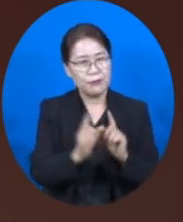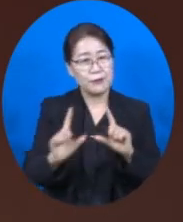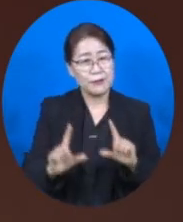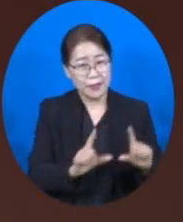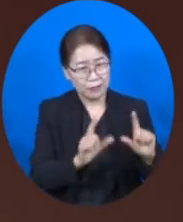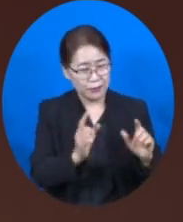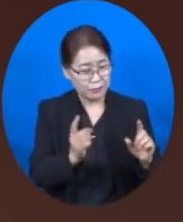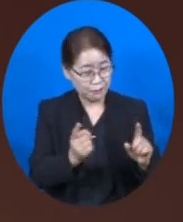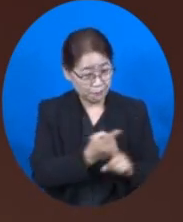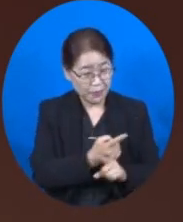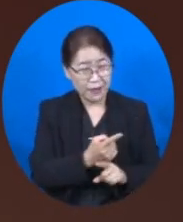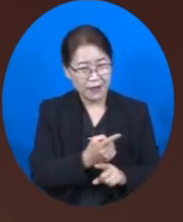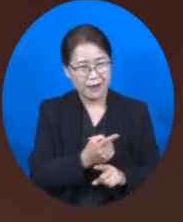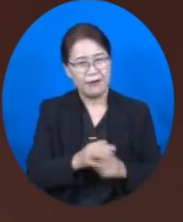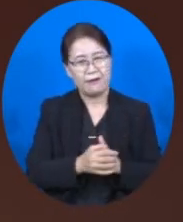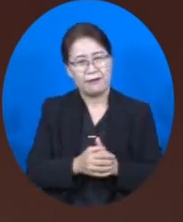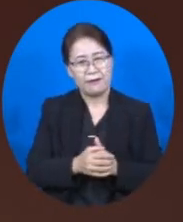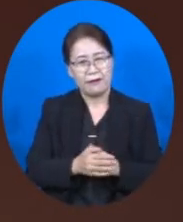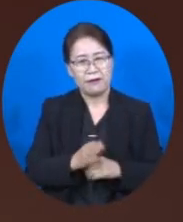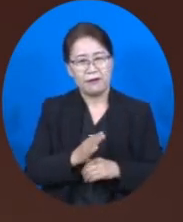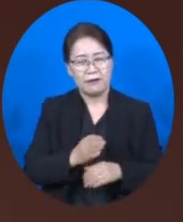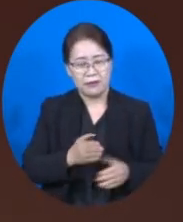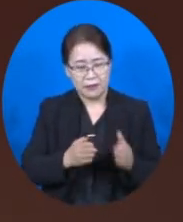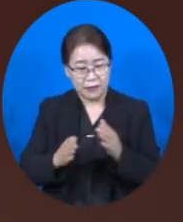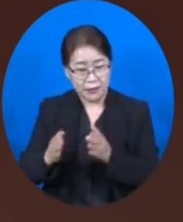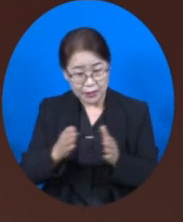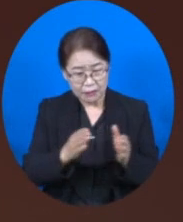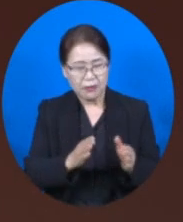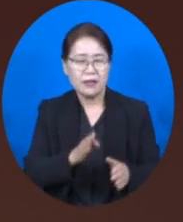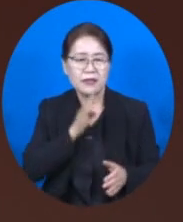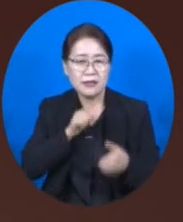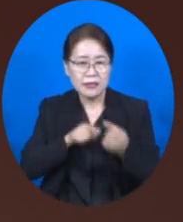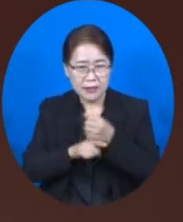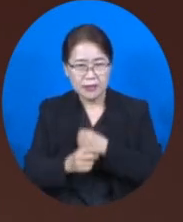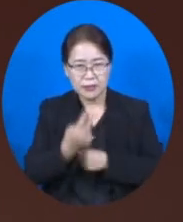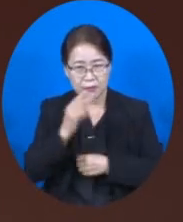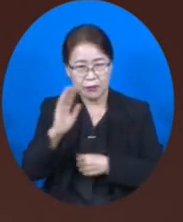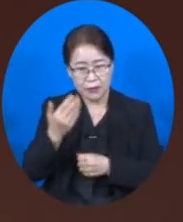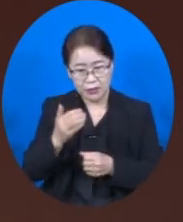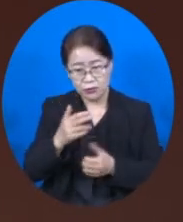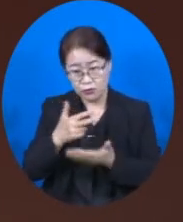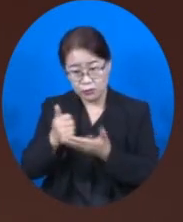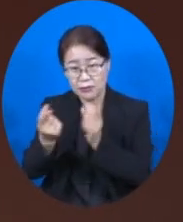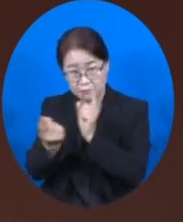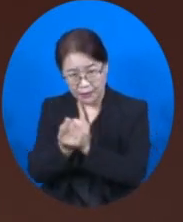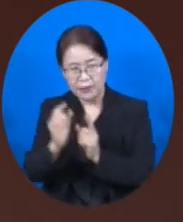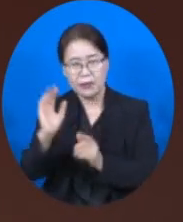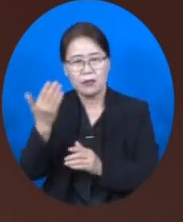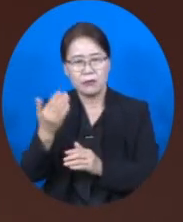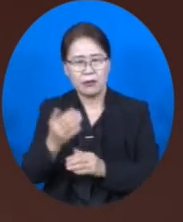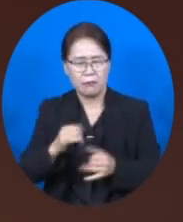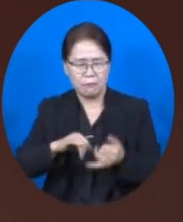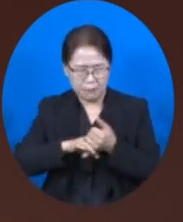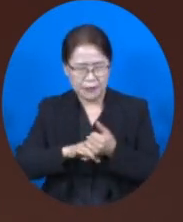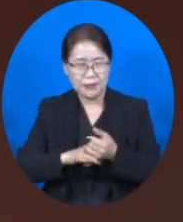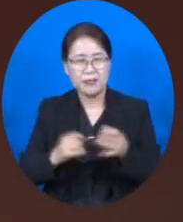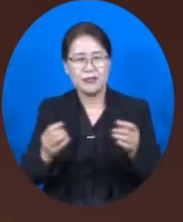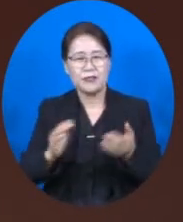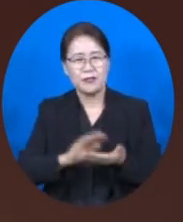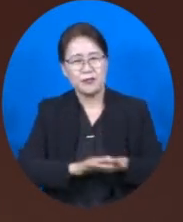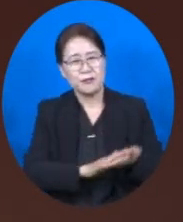변하는데 길려 진리요 생명 되신 주님을 만나면 반드시 변하게 되어